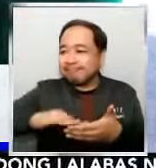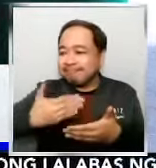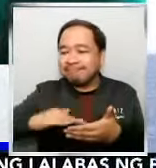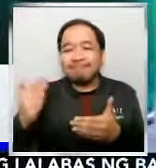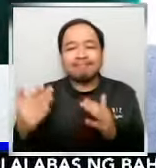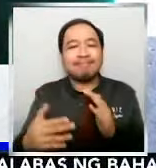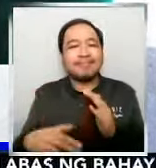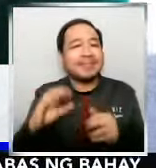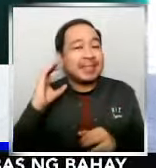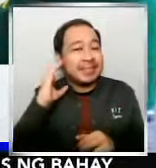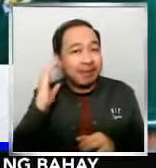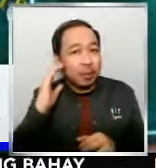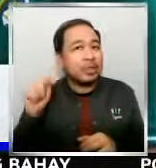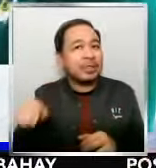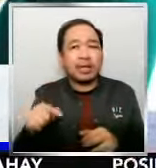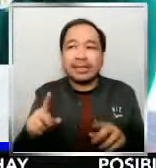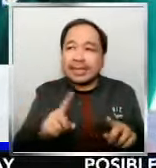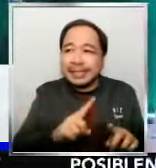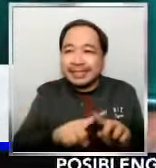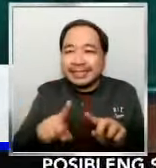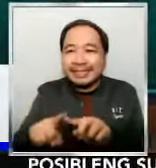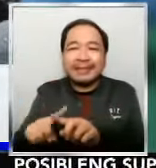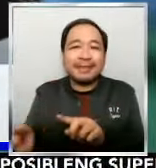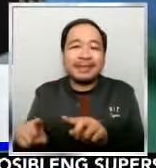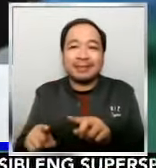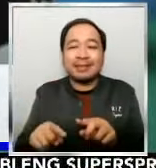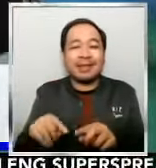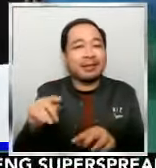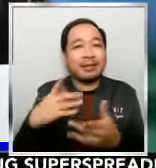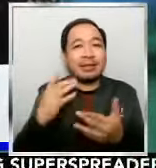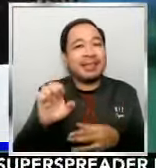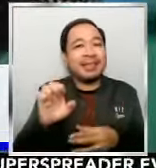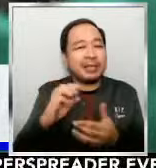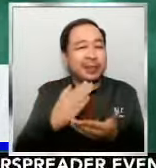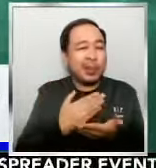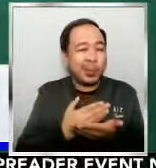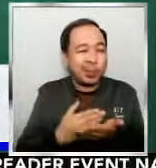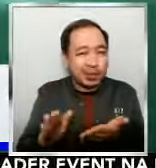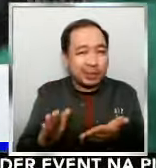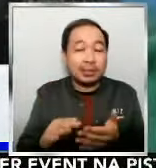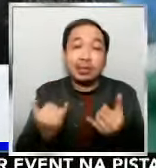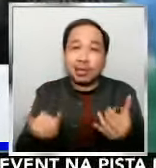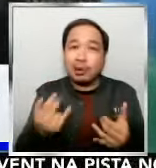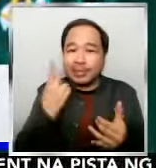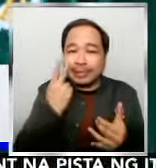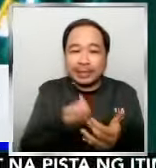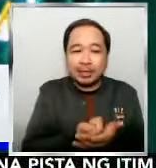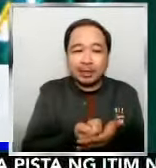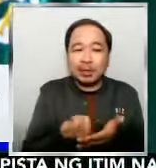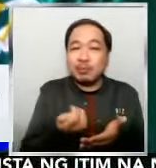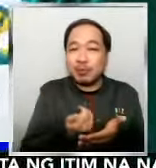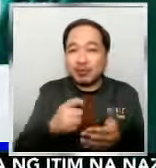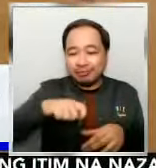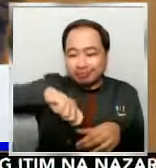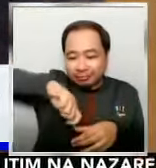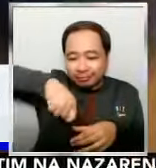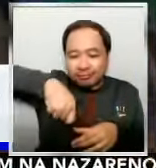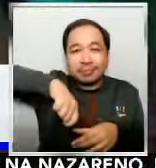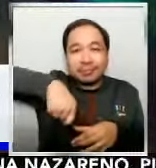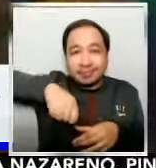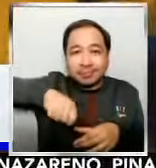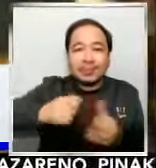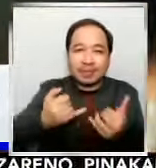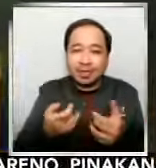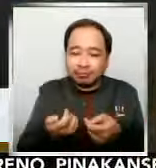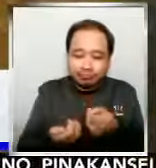natin siya para ma-endorse po siya sa dismantling. So ngayon, tinatanggalan na ng mga tornilyo hanggang sa magkahiwa-hiwalay. Dapat